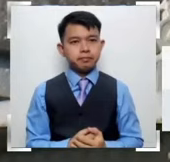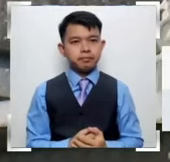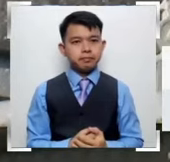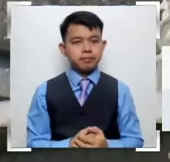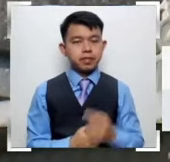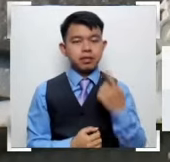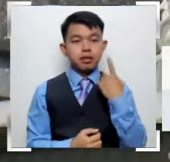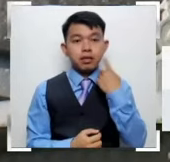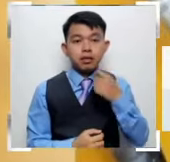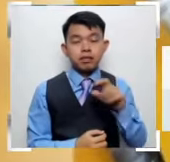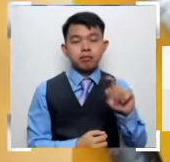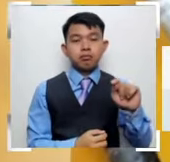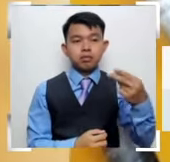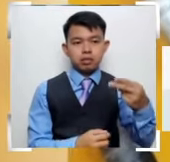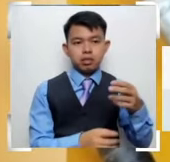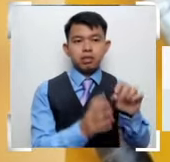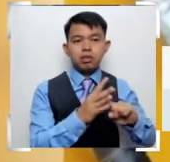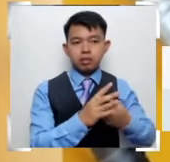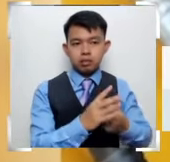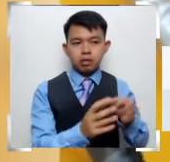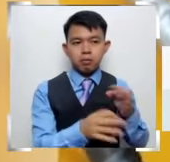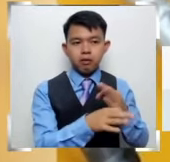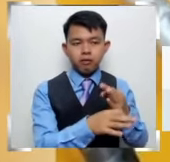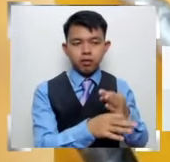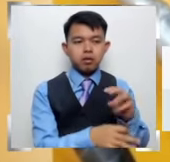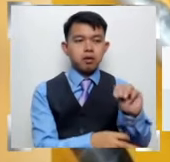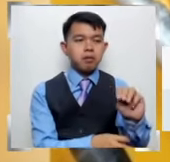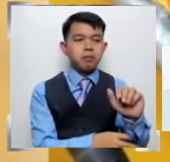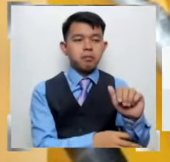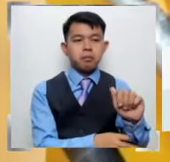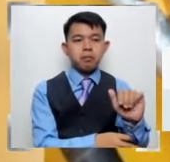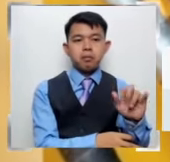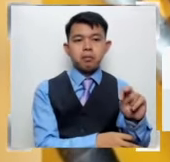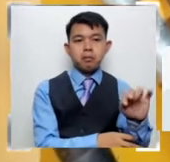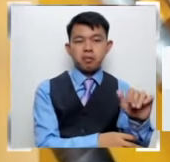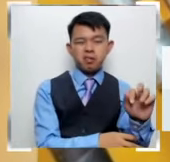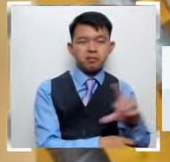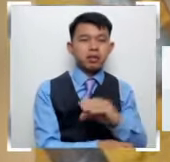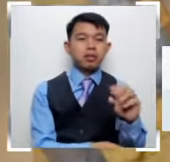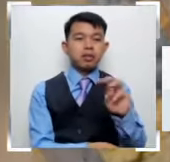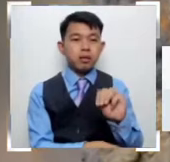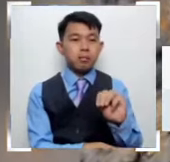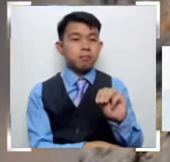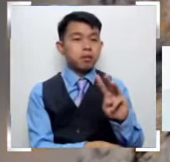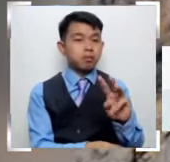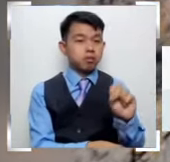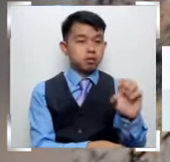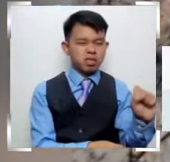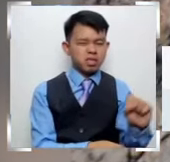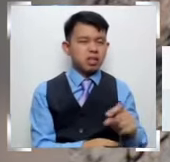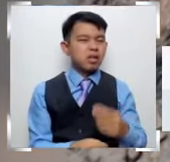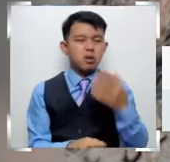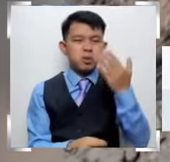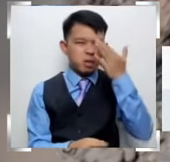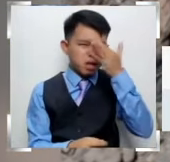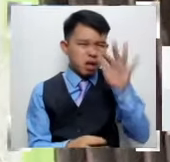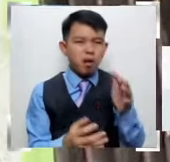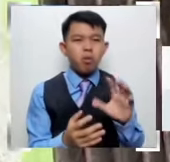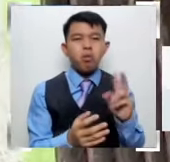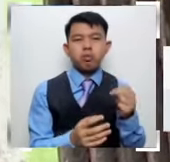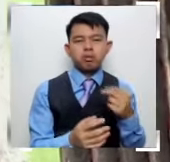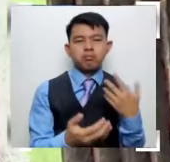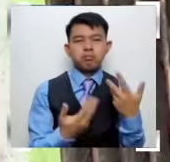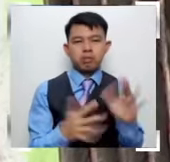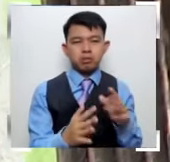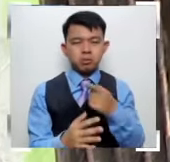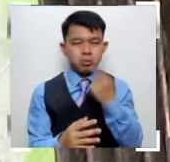at MWSS. Pero hindi pa malinaw kailan yan matatapos dahil may mga natutuklasan pang tagas sa mga tubo. Para